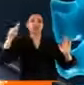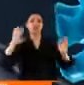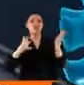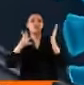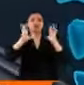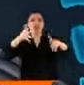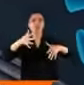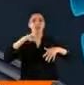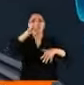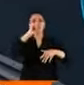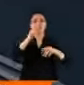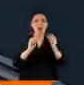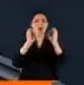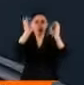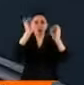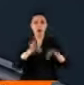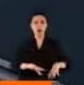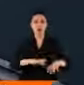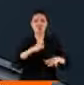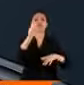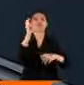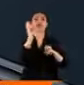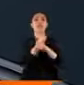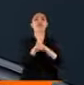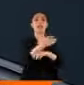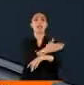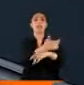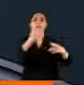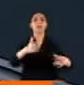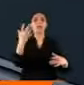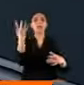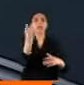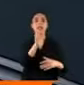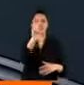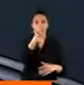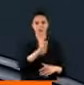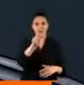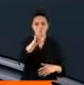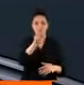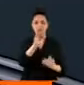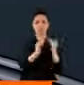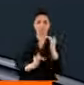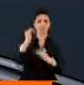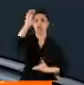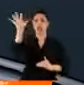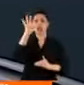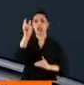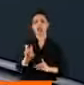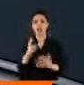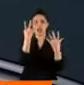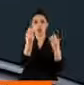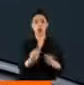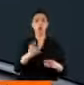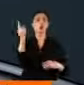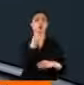Mart başında çok yüksek riskli il sayısı 17 idi. Rakam 58'e yükseldi. Yani Türkiye'nin